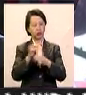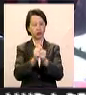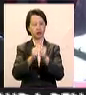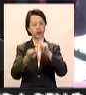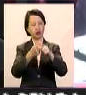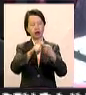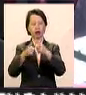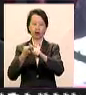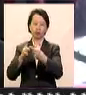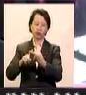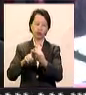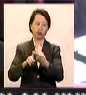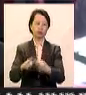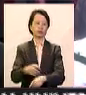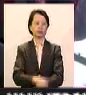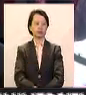kawan.